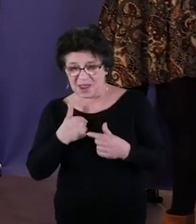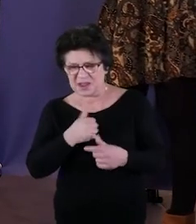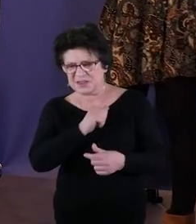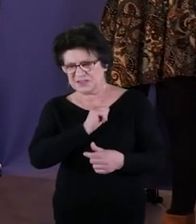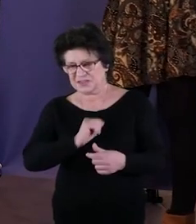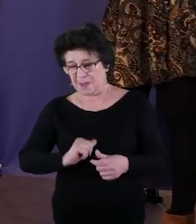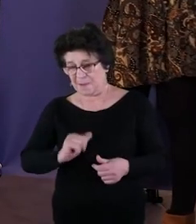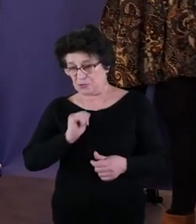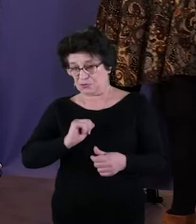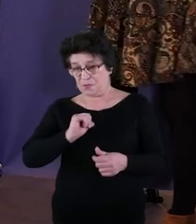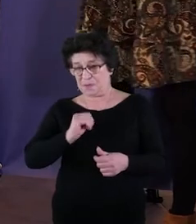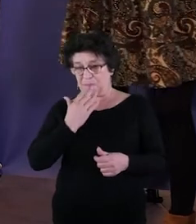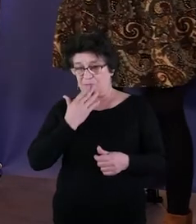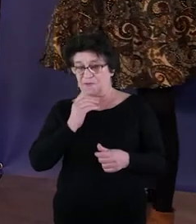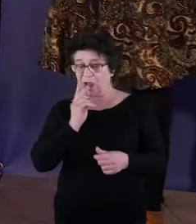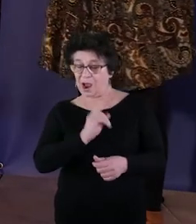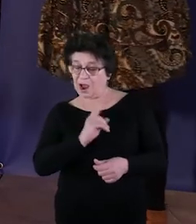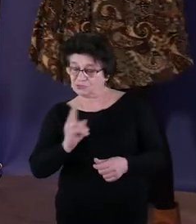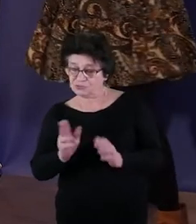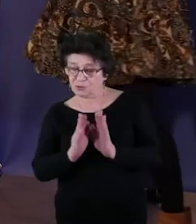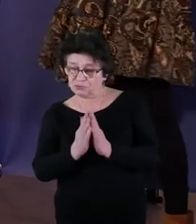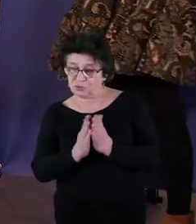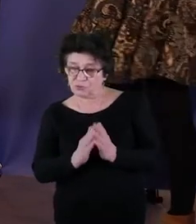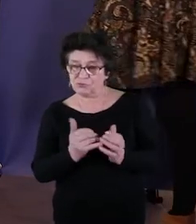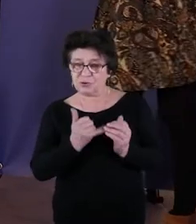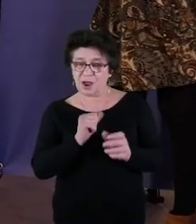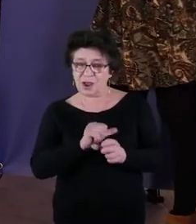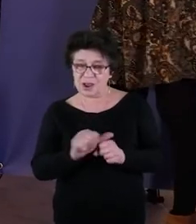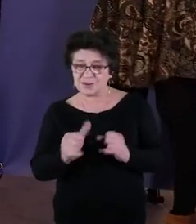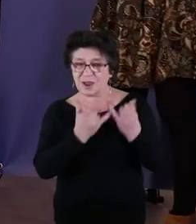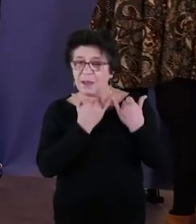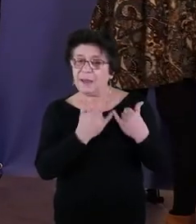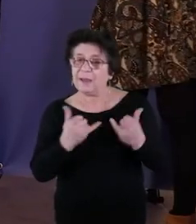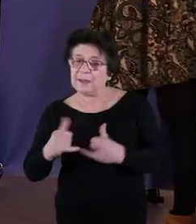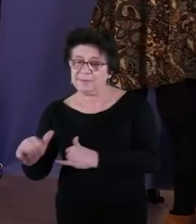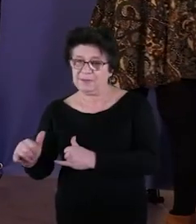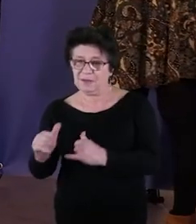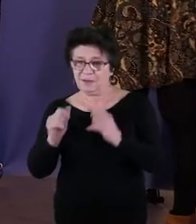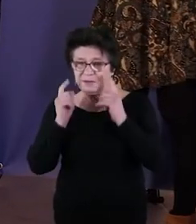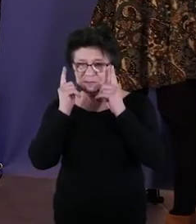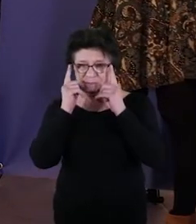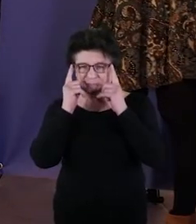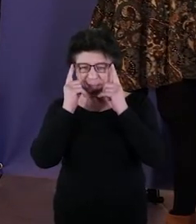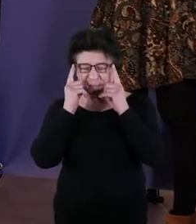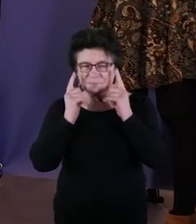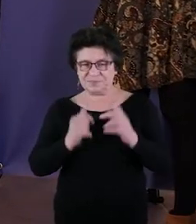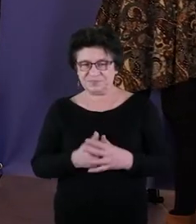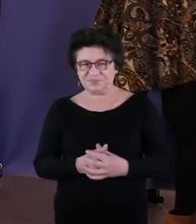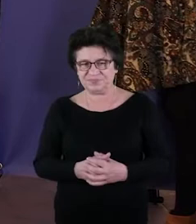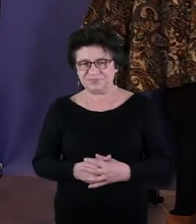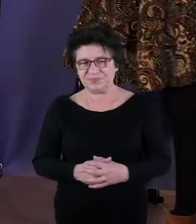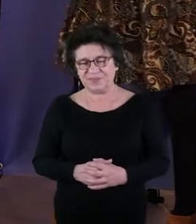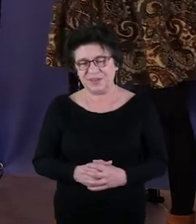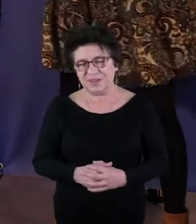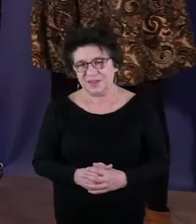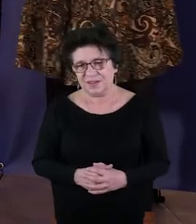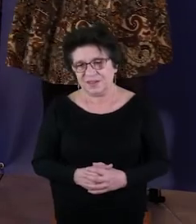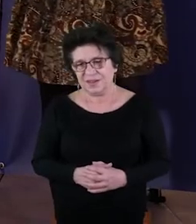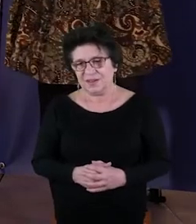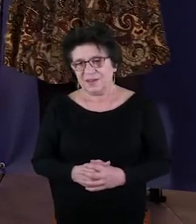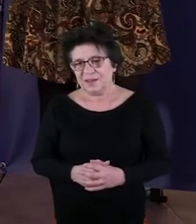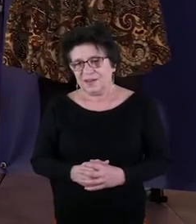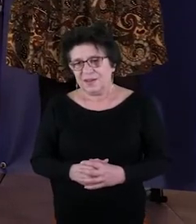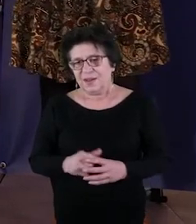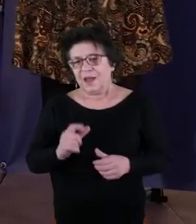każda książka jest inna czyli konsekwencja niekonsekwencji prawda Drodzy